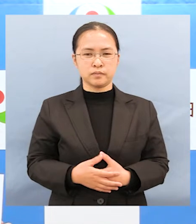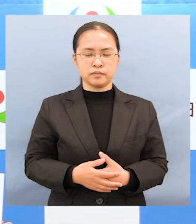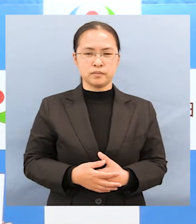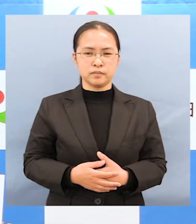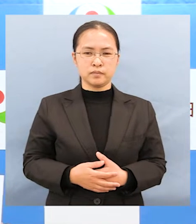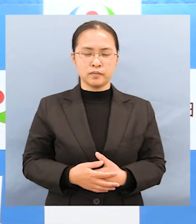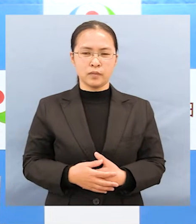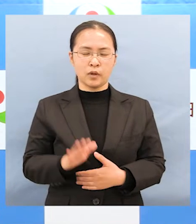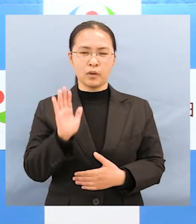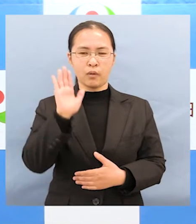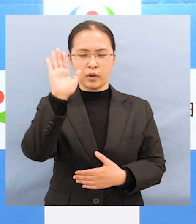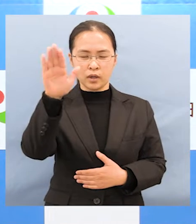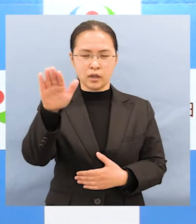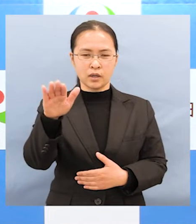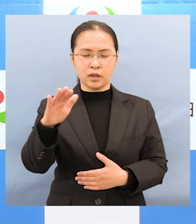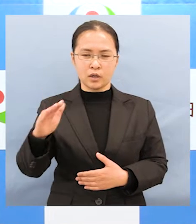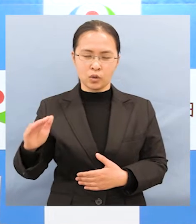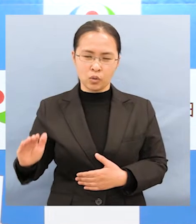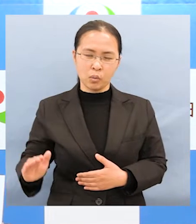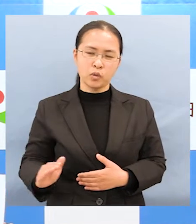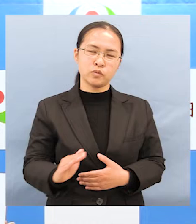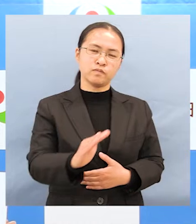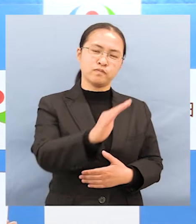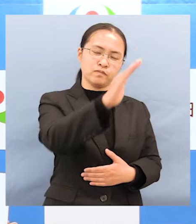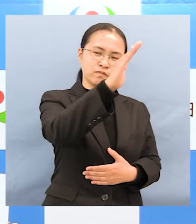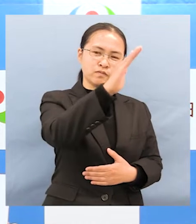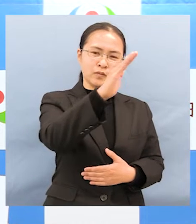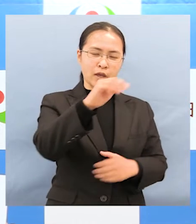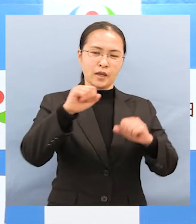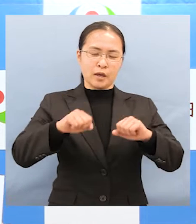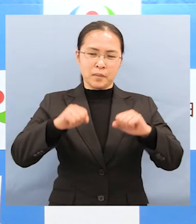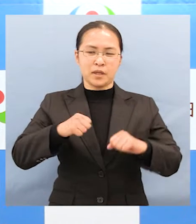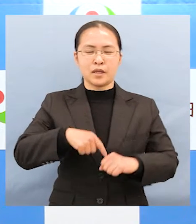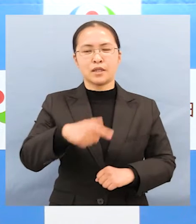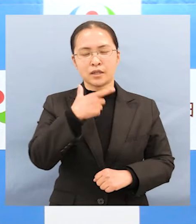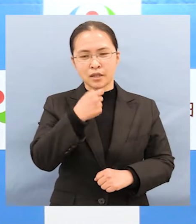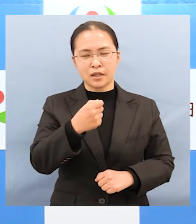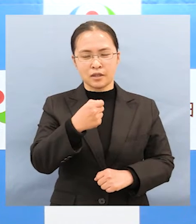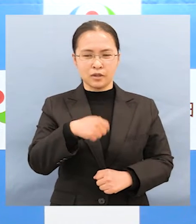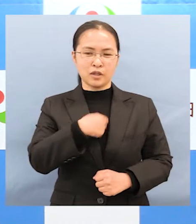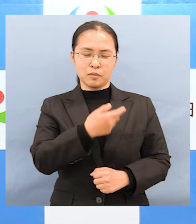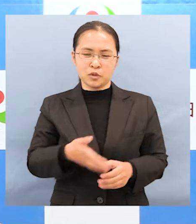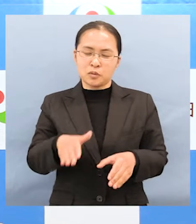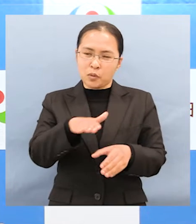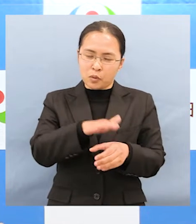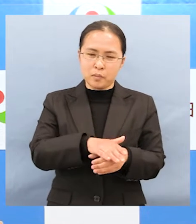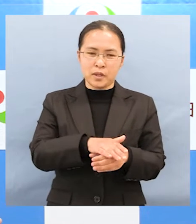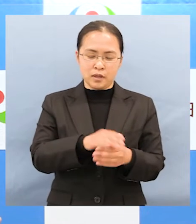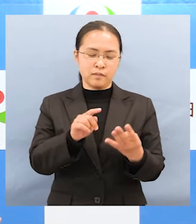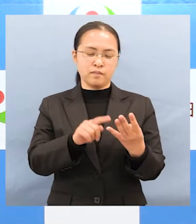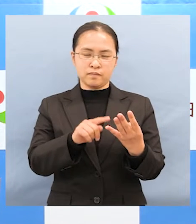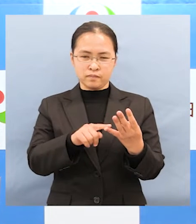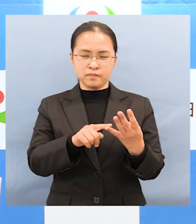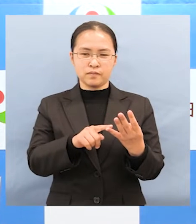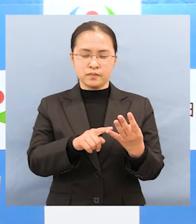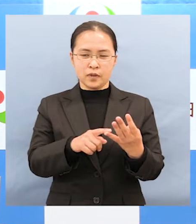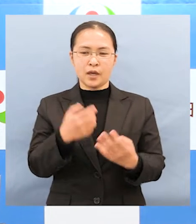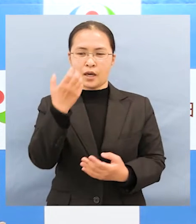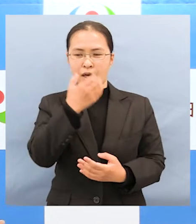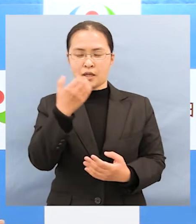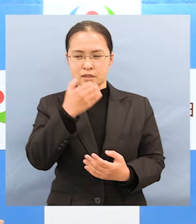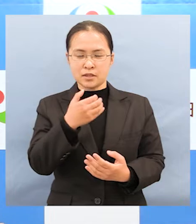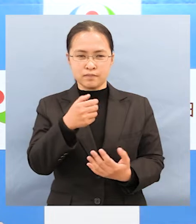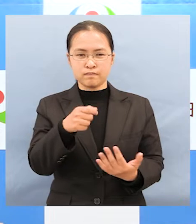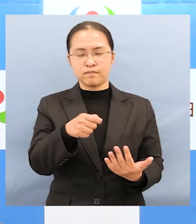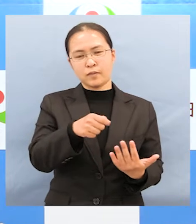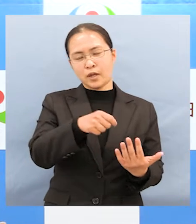ので、これからこの昇る上昇気流で頑張っていきたいなと、まあ、そんな思いも込めて、この昇という字、